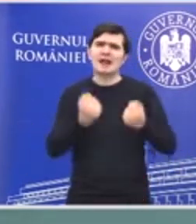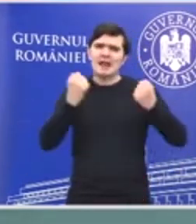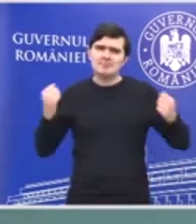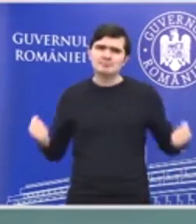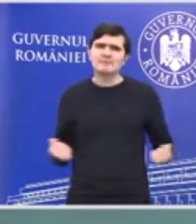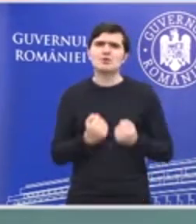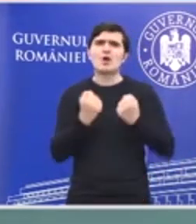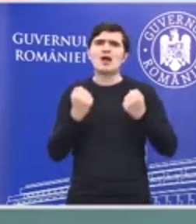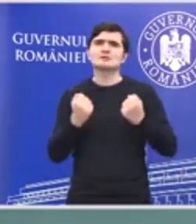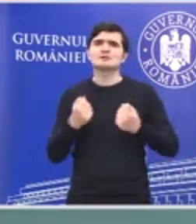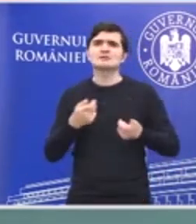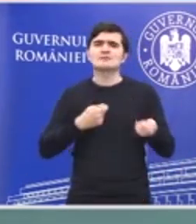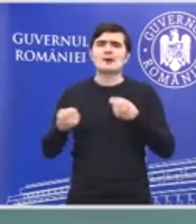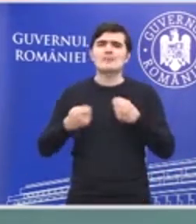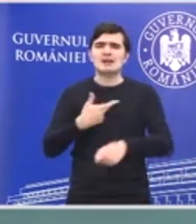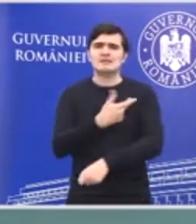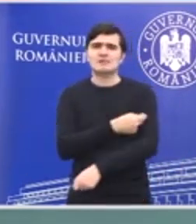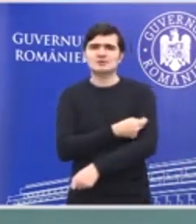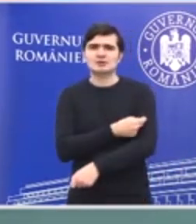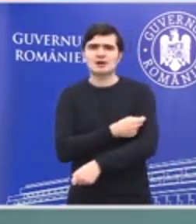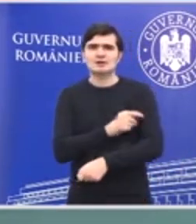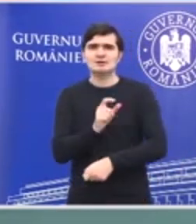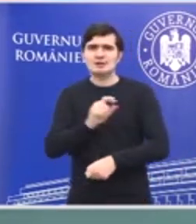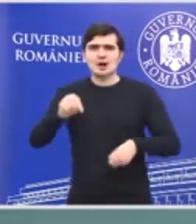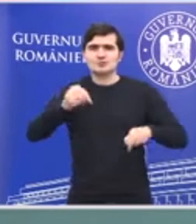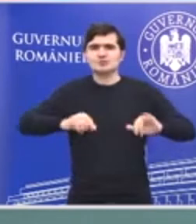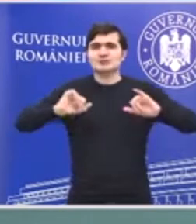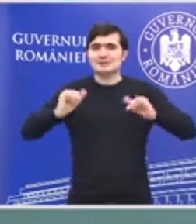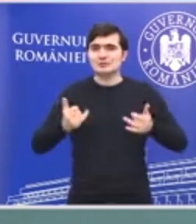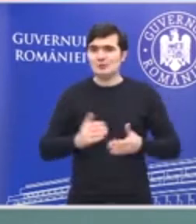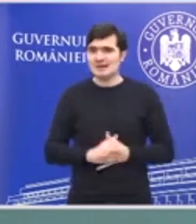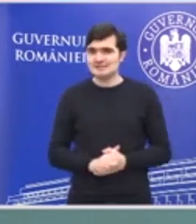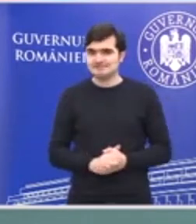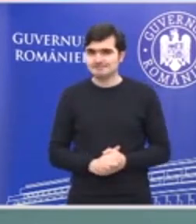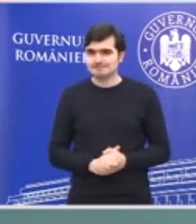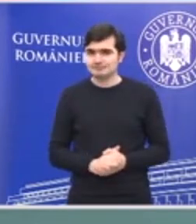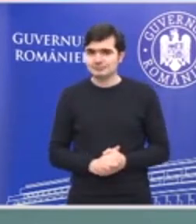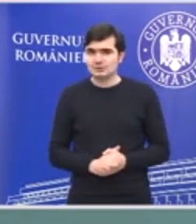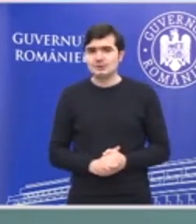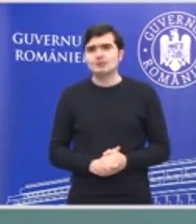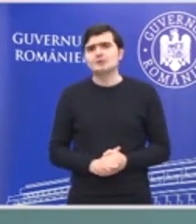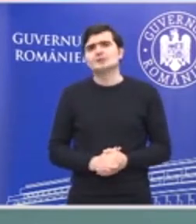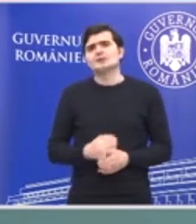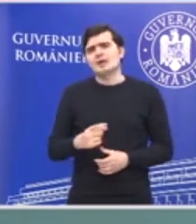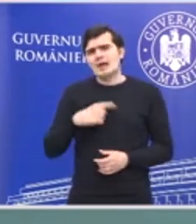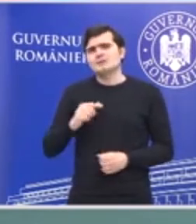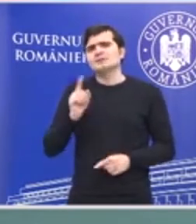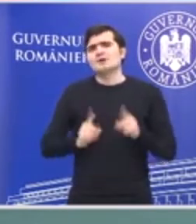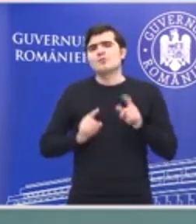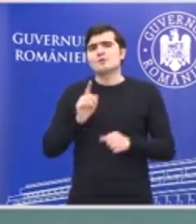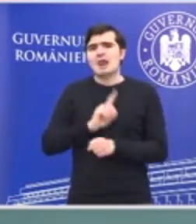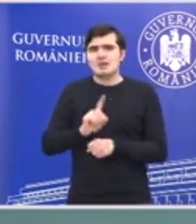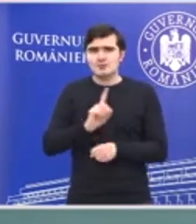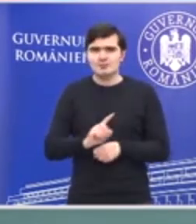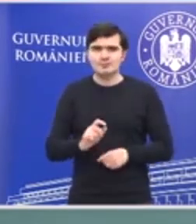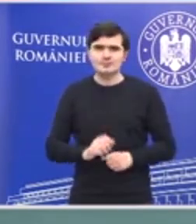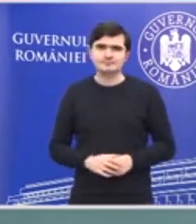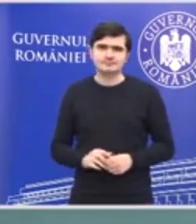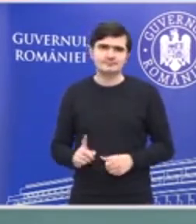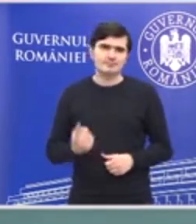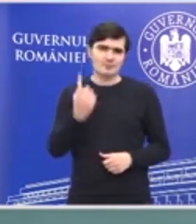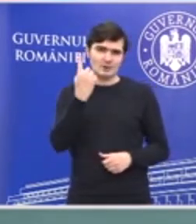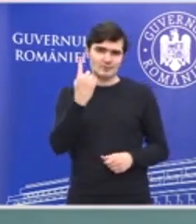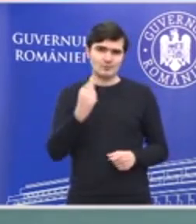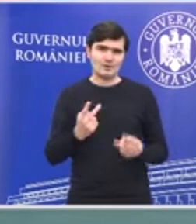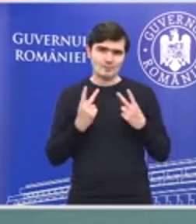vaccinare prin prisma acestor situații? Sunt câteva elemente definitorii. Primul și cel mai important este